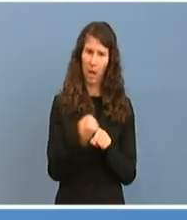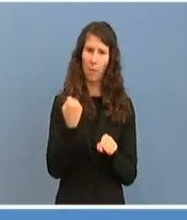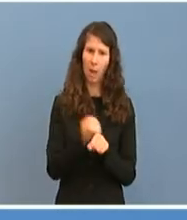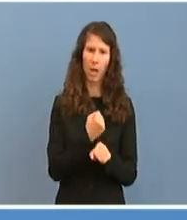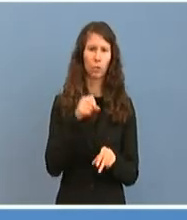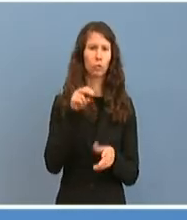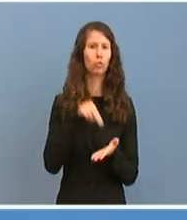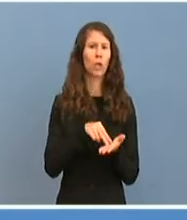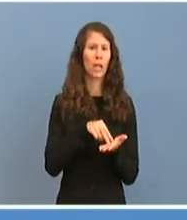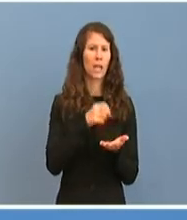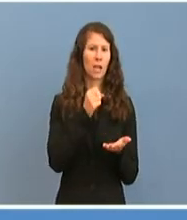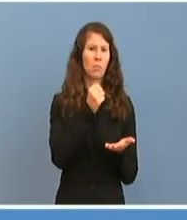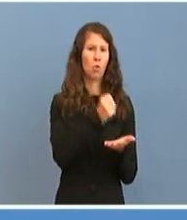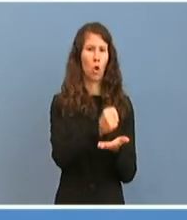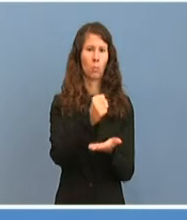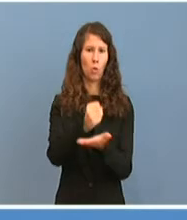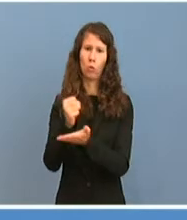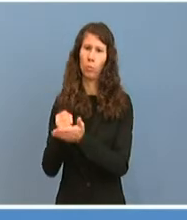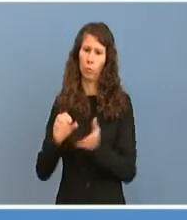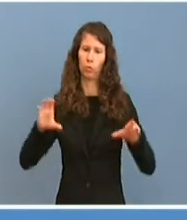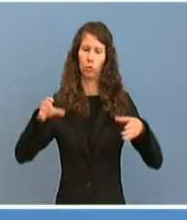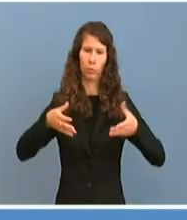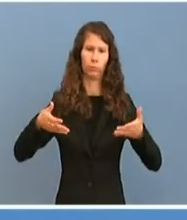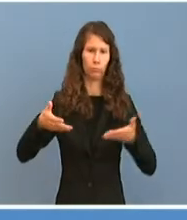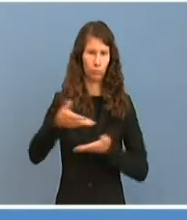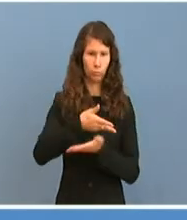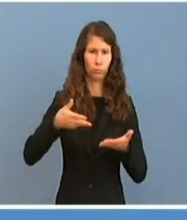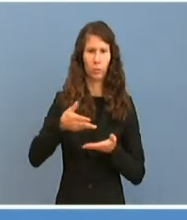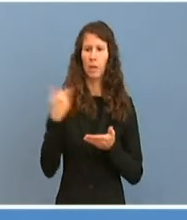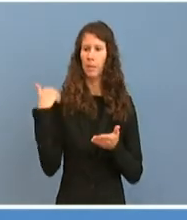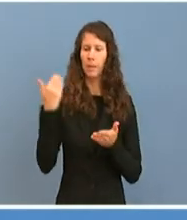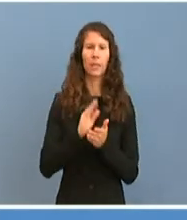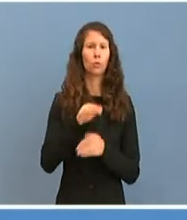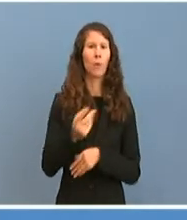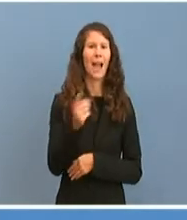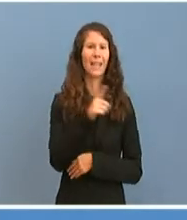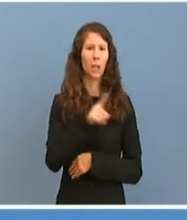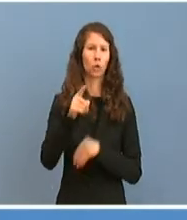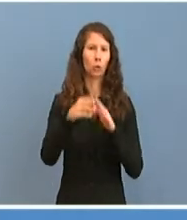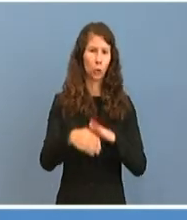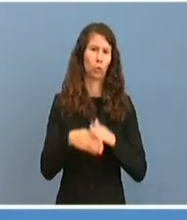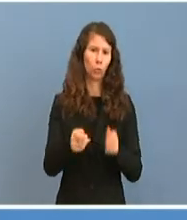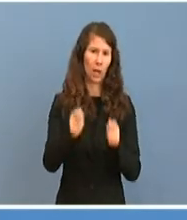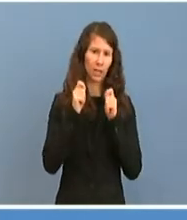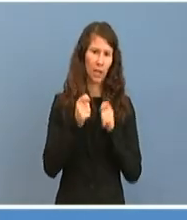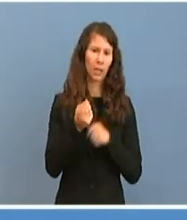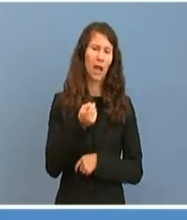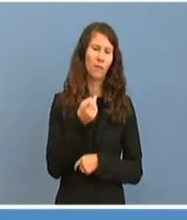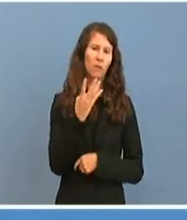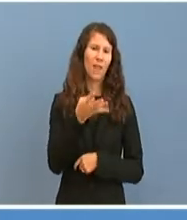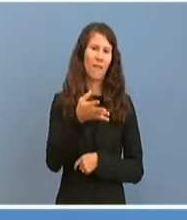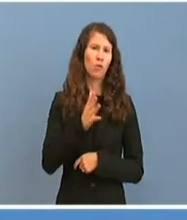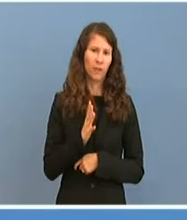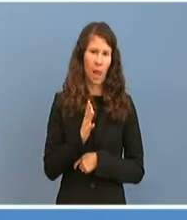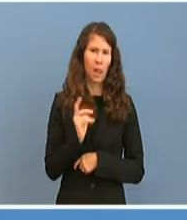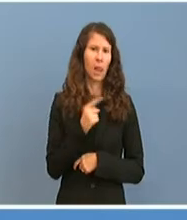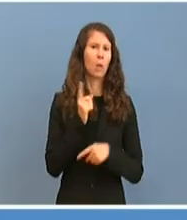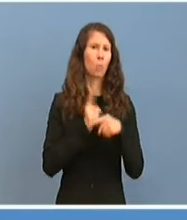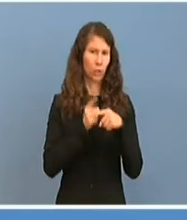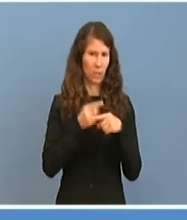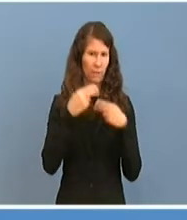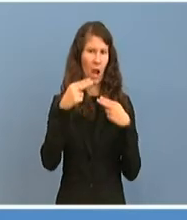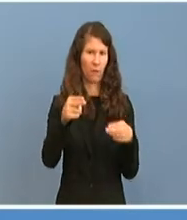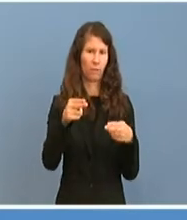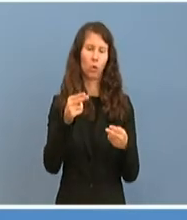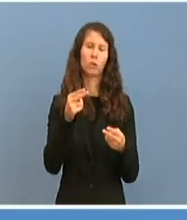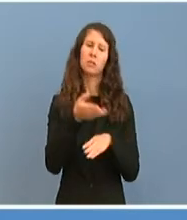zuständig sind. Wir haben bisher hier über 1.000 Unterstützungsanfragen erhalten, von denen wir auch 4/5 positiv beantworten und zum Teil auch